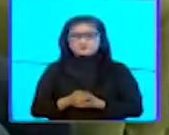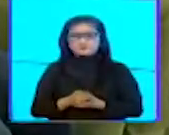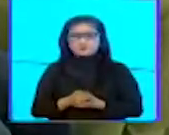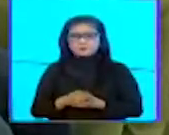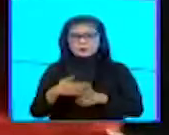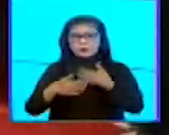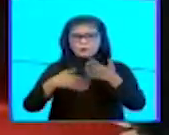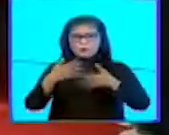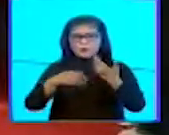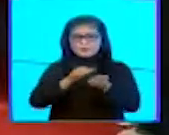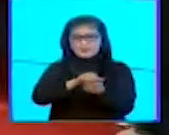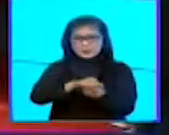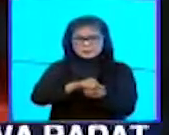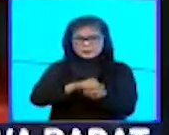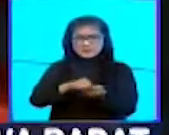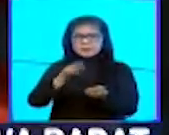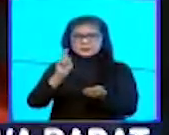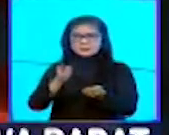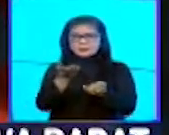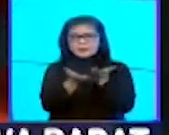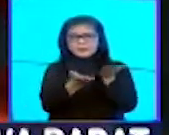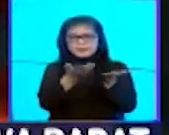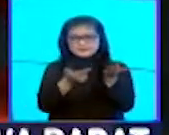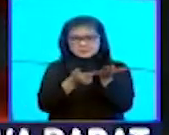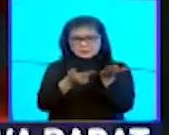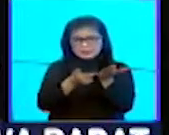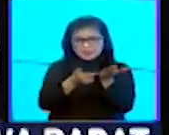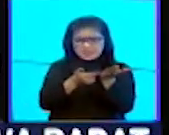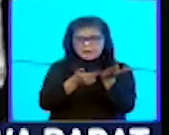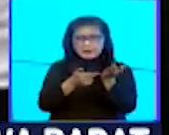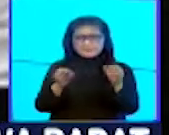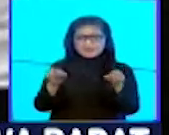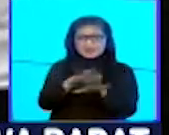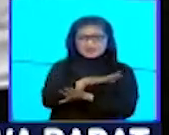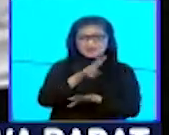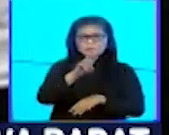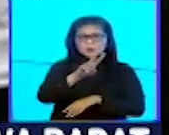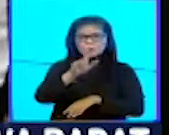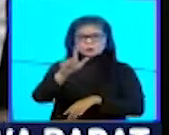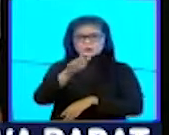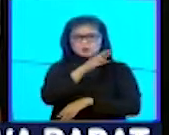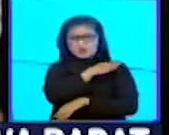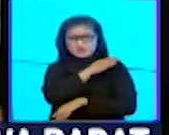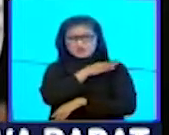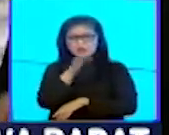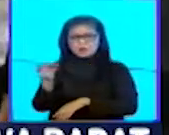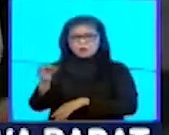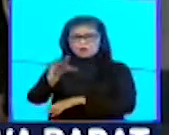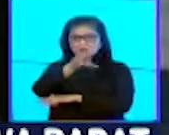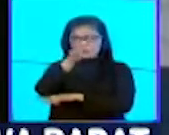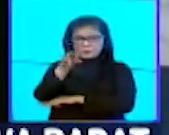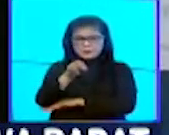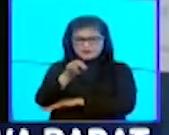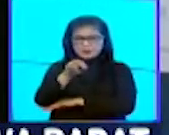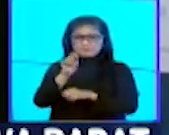Pengelolaan sampah berbasis aplikasi digital ini rencananya akan diterapkan juga di 27 kabupaten kota seprovinsi Jawa Barat sehingga dapat menciptakan